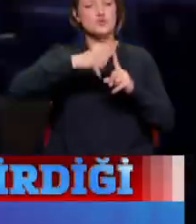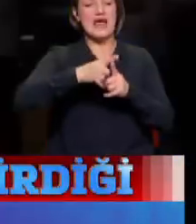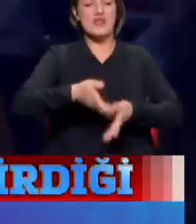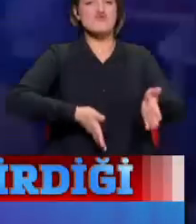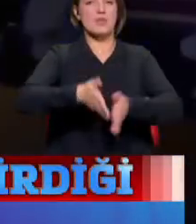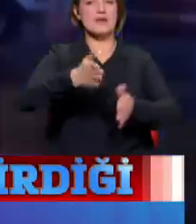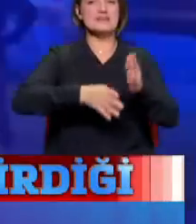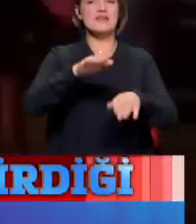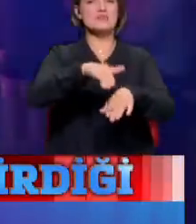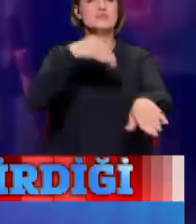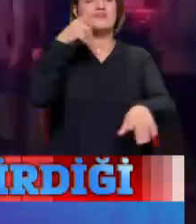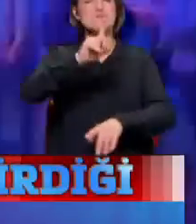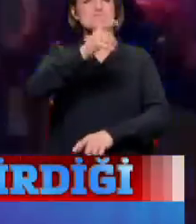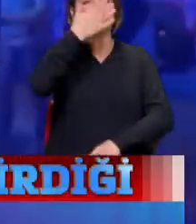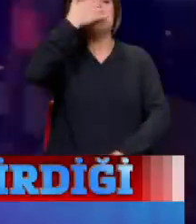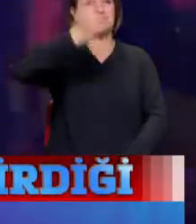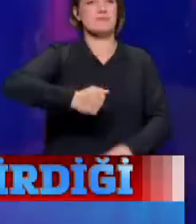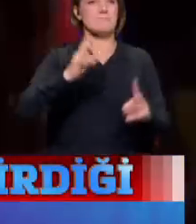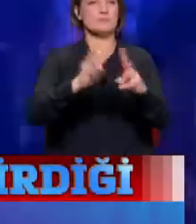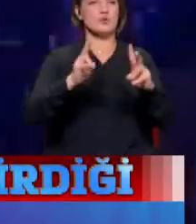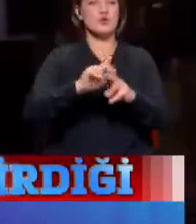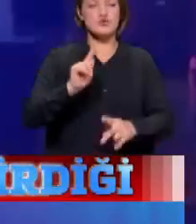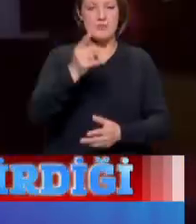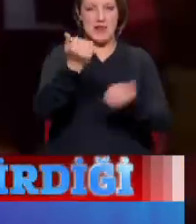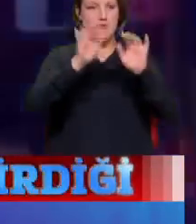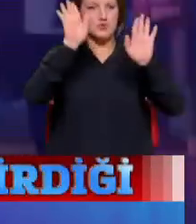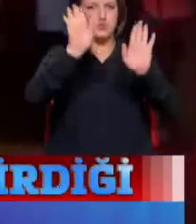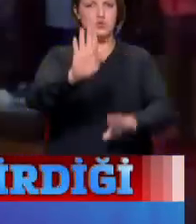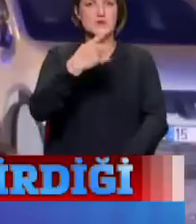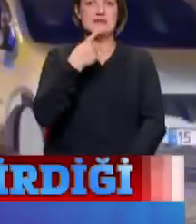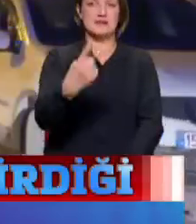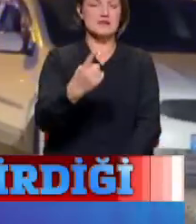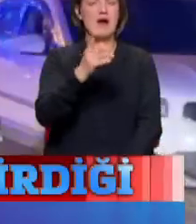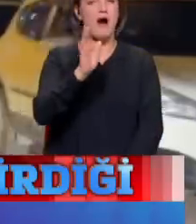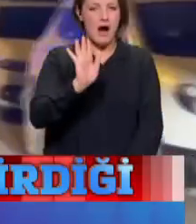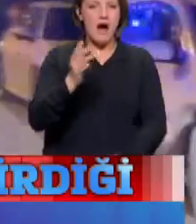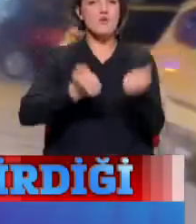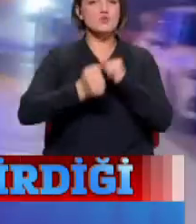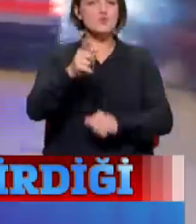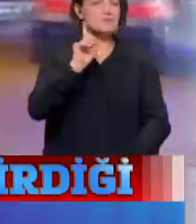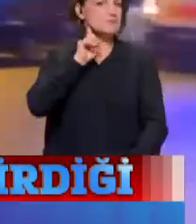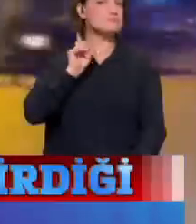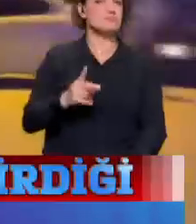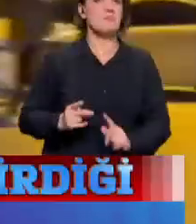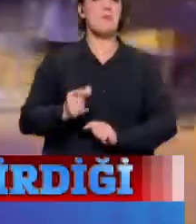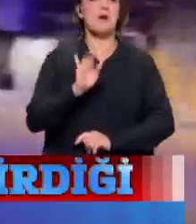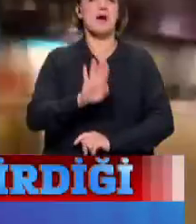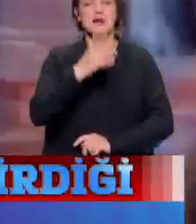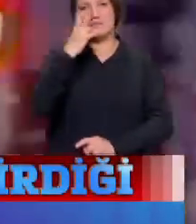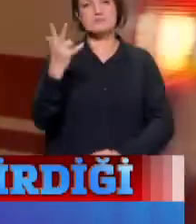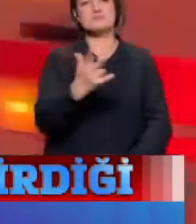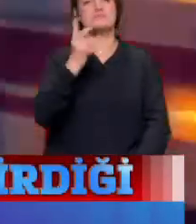Caddesi'nde trafik uygulaması yapan ekipler şüpheli araca dur ihtarında bulundu ancak sürücü ihtara uymadı gaza